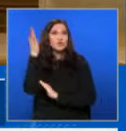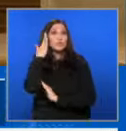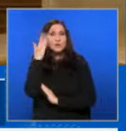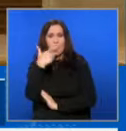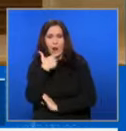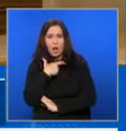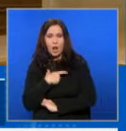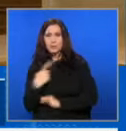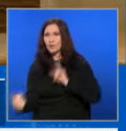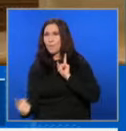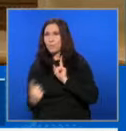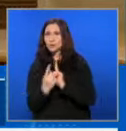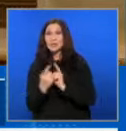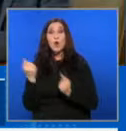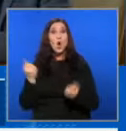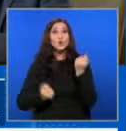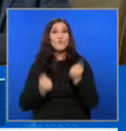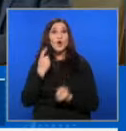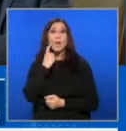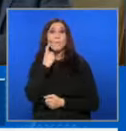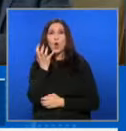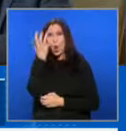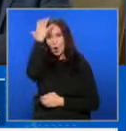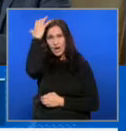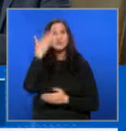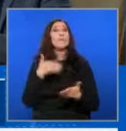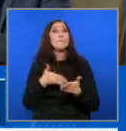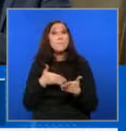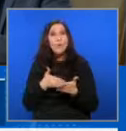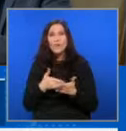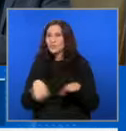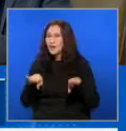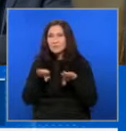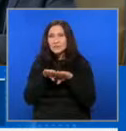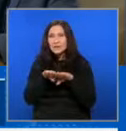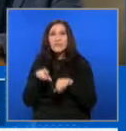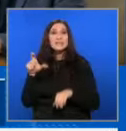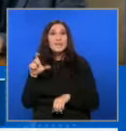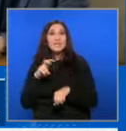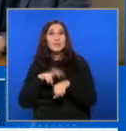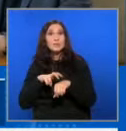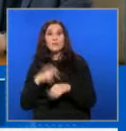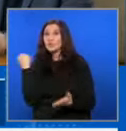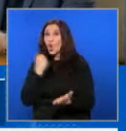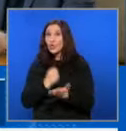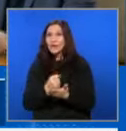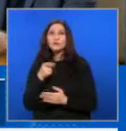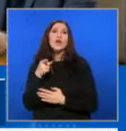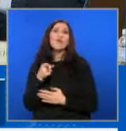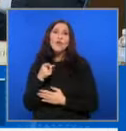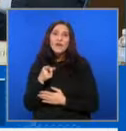министерство, лично посрещан от шофьора на Бойко Рашков. А повод да сравни Стефан Димитров с нотариус е това,